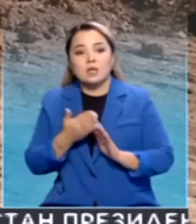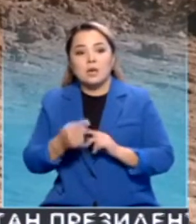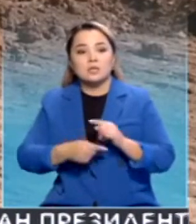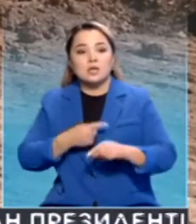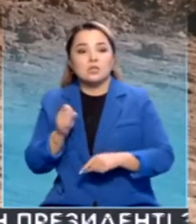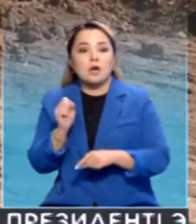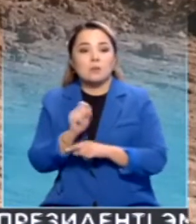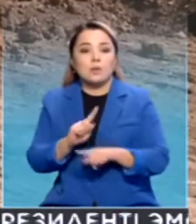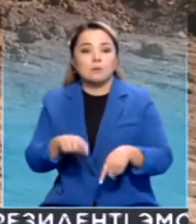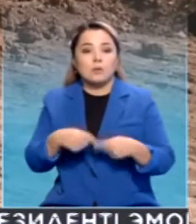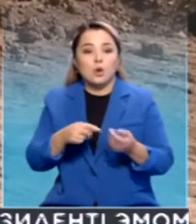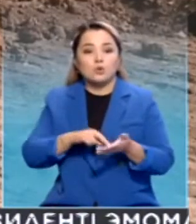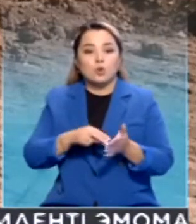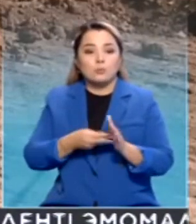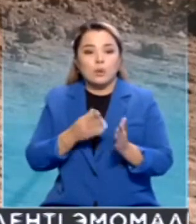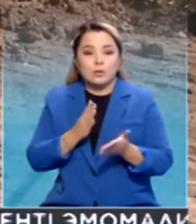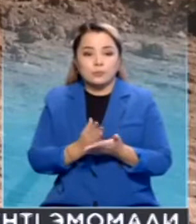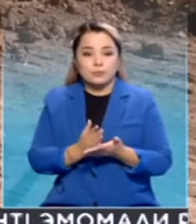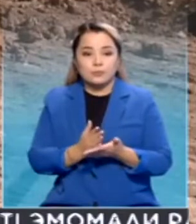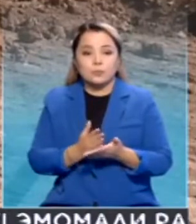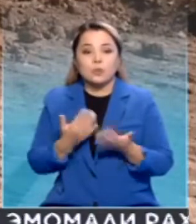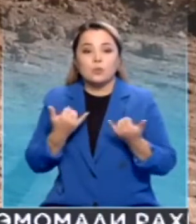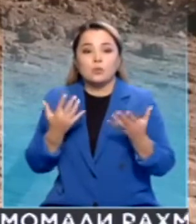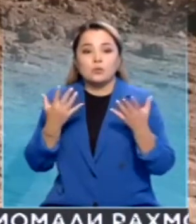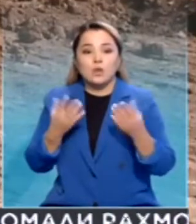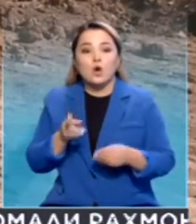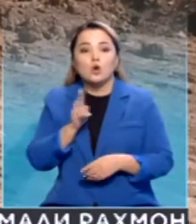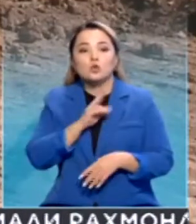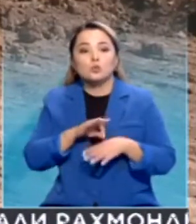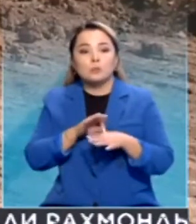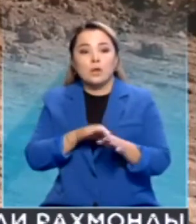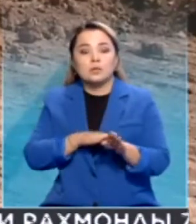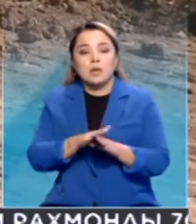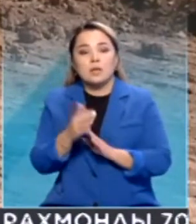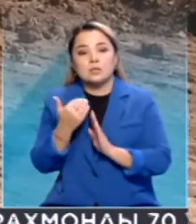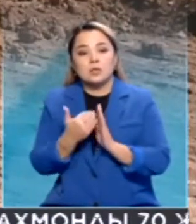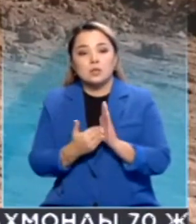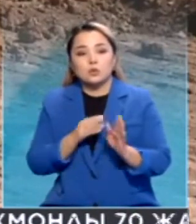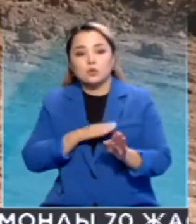тапсыруға жоспарлап отырмыз. Бүгінгі жұмыс кестеге сай жүргізілуде.